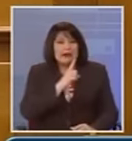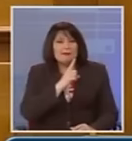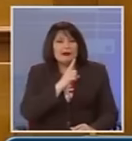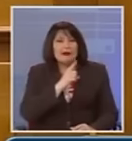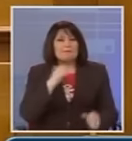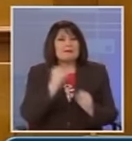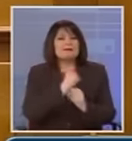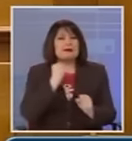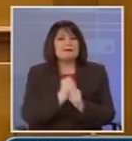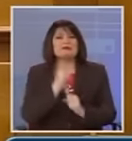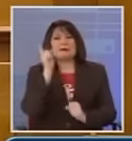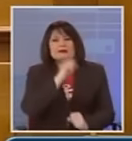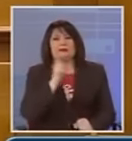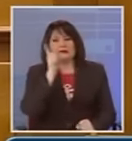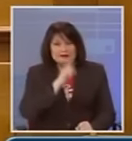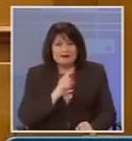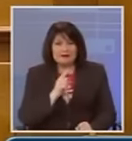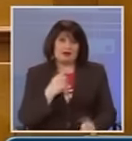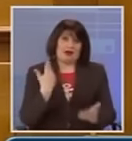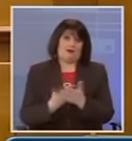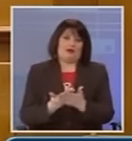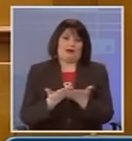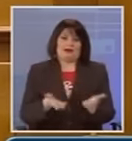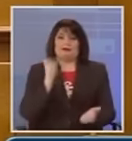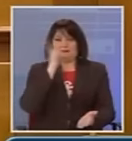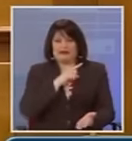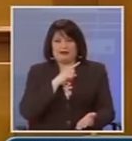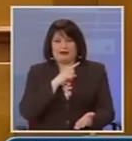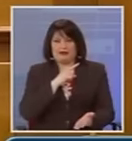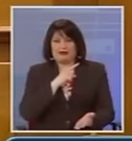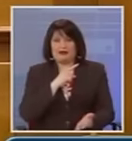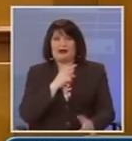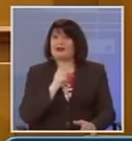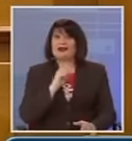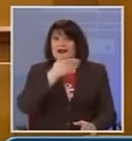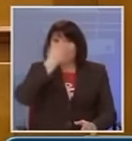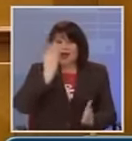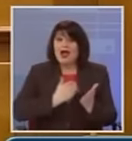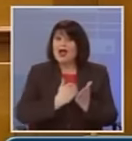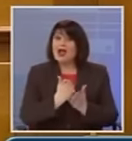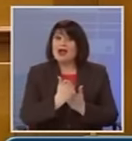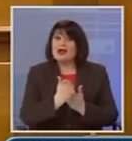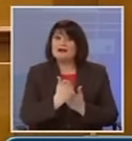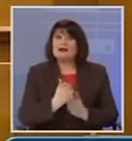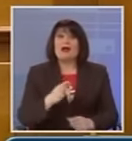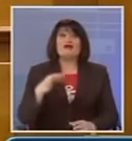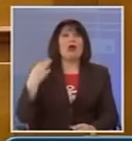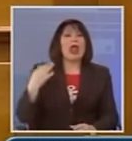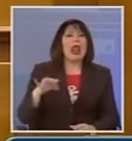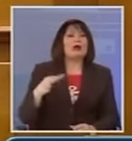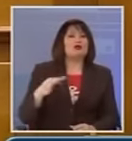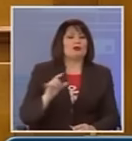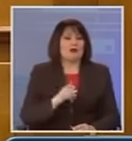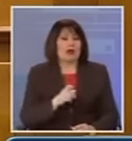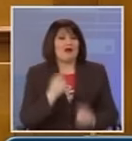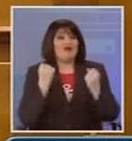αιμονή σε πράγματα που αποδεικνύονται ψέματα και πλάνες, δεν είναι αρετή. Είναι ελάττωμα βαρύτατο.